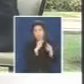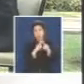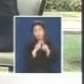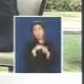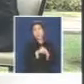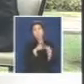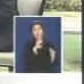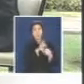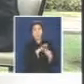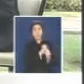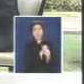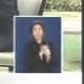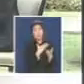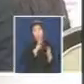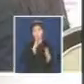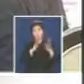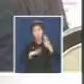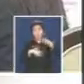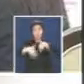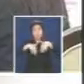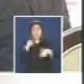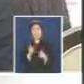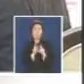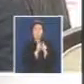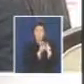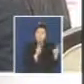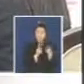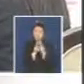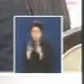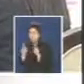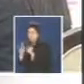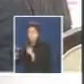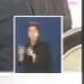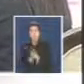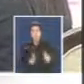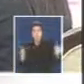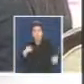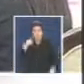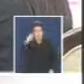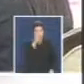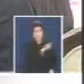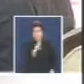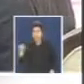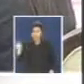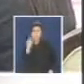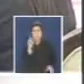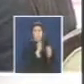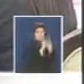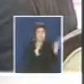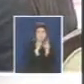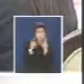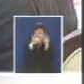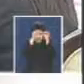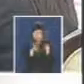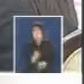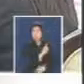งที่เกี่ยวข้องนะคะ แต่ประชาชนบอกว่าแหมกรรมการอีกแล้วตั้งกรรมการแล้วฉันจะรู้ได้ไงมันจะตัดสินใจได้ยังไงมันแน่นอนว่